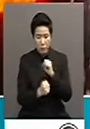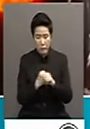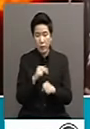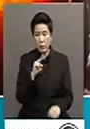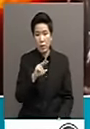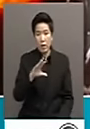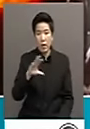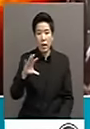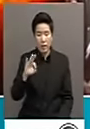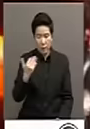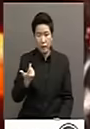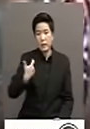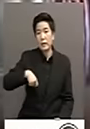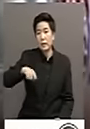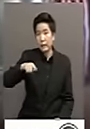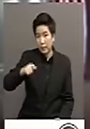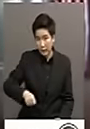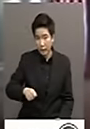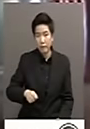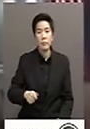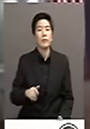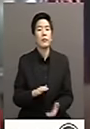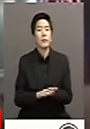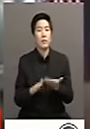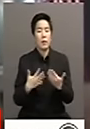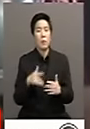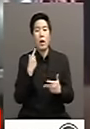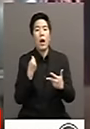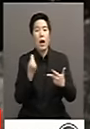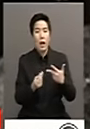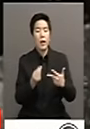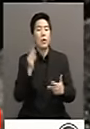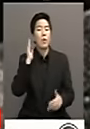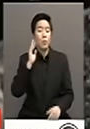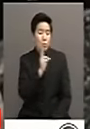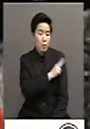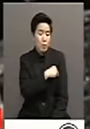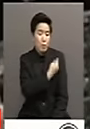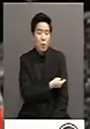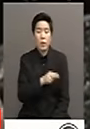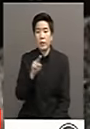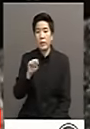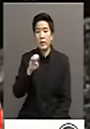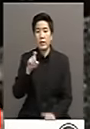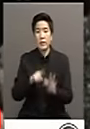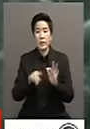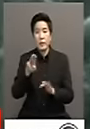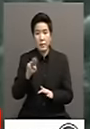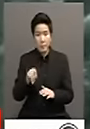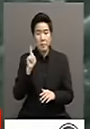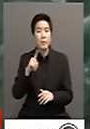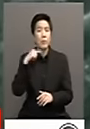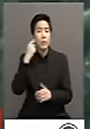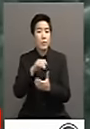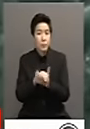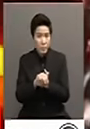าลชั้นต้นเพิ่งจะมีคำพิพากษาออกมานะครับให้ประหารชีวิตคุณหมอนิ่มซึ่งเป็นอดีตภรรยาของคุณเอ็กซ์จักรกิจ